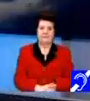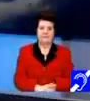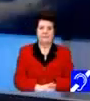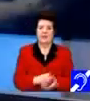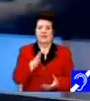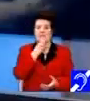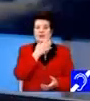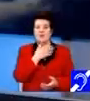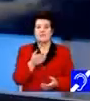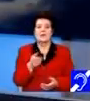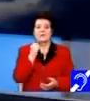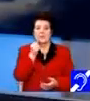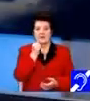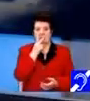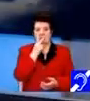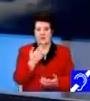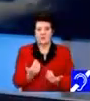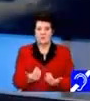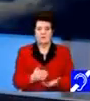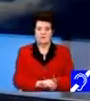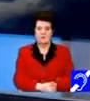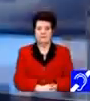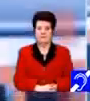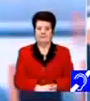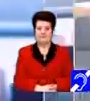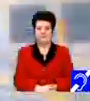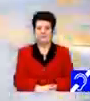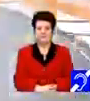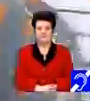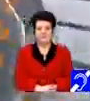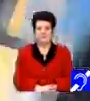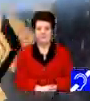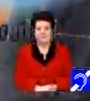Ce vreme ne așteaptă pe noi mâine, aflăm chiar acum în rubrica Meteo.